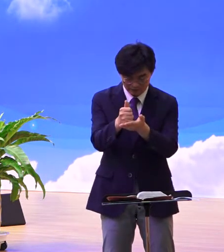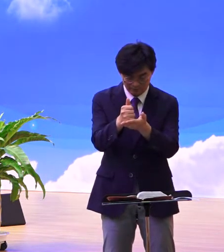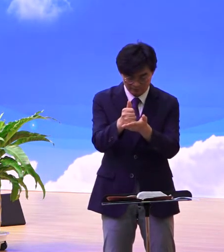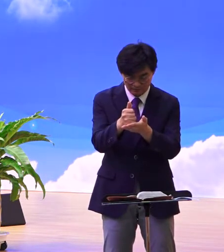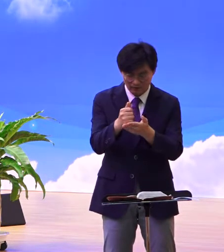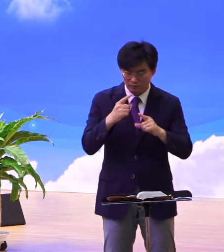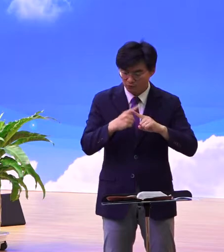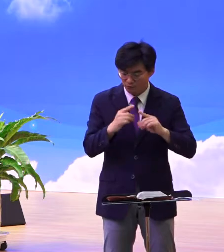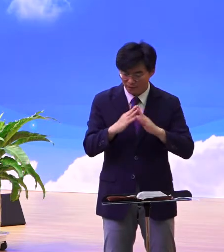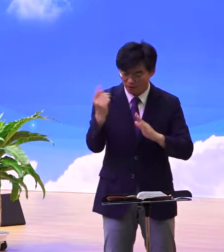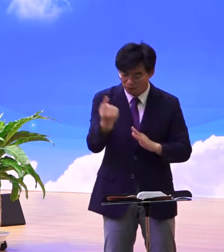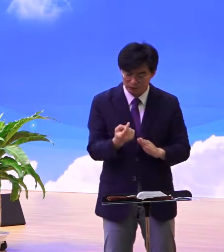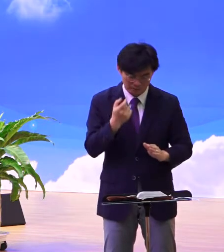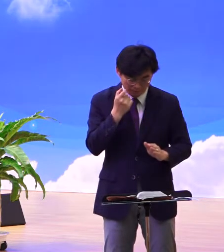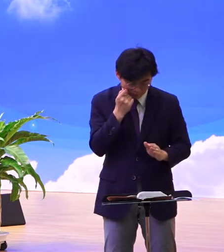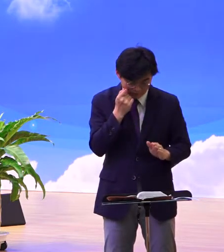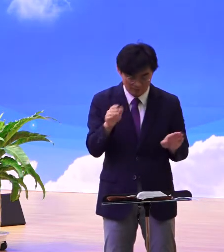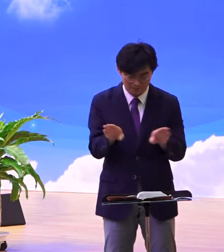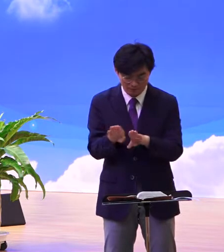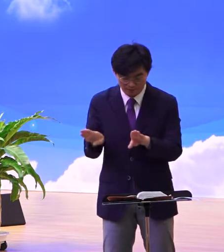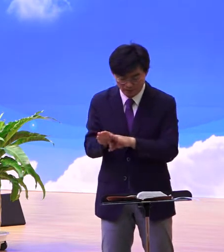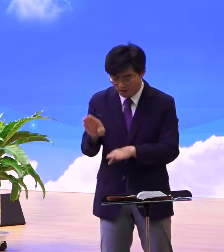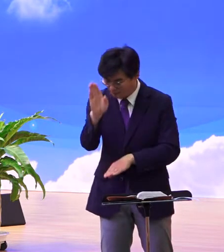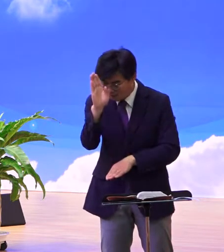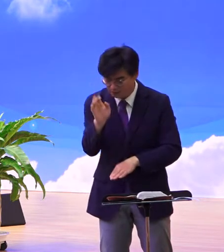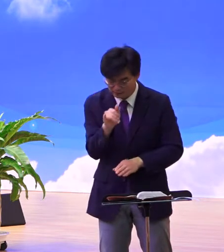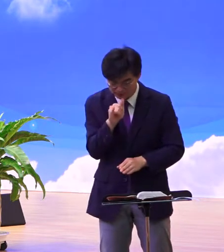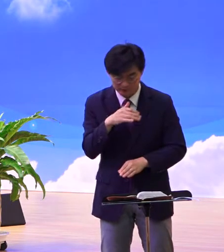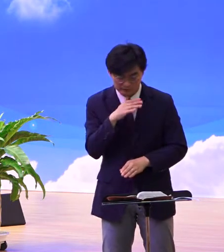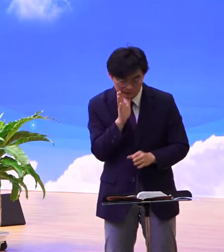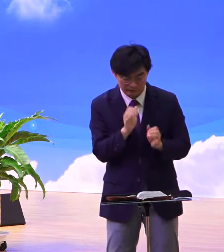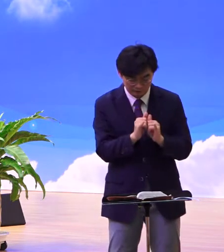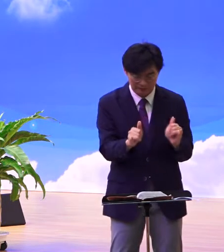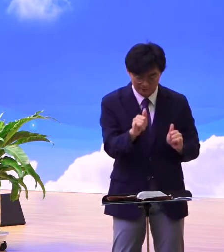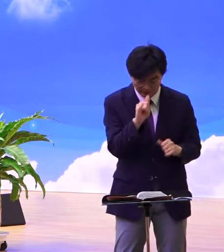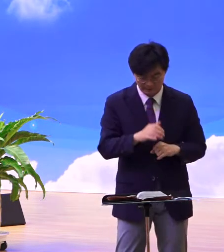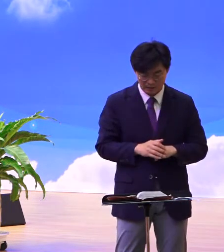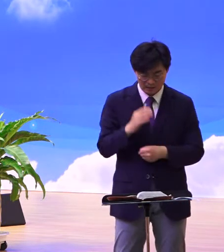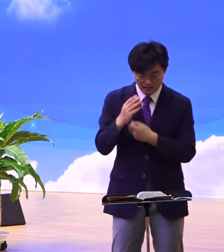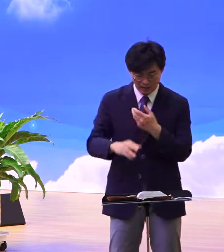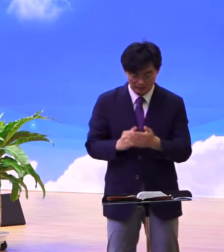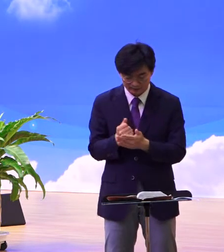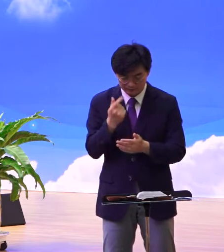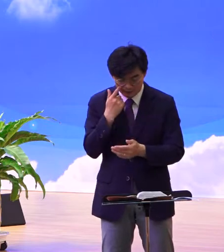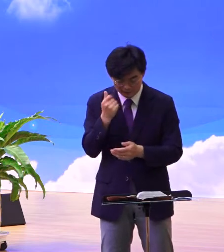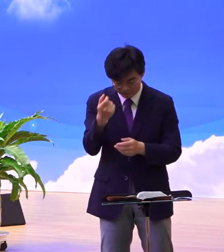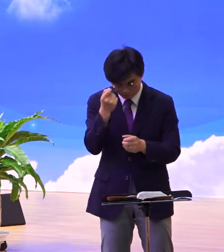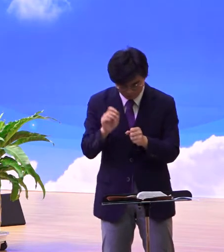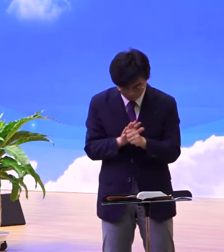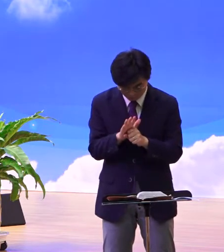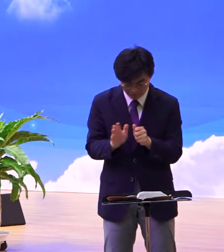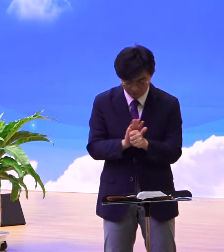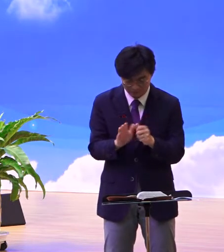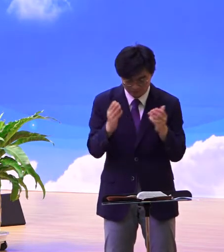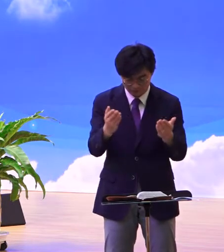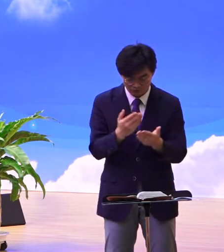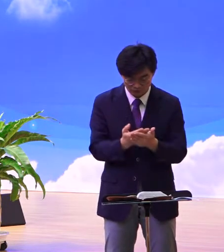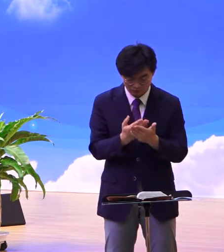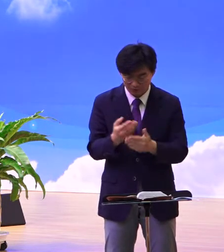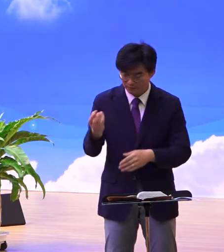못한 몸이 연약하신 많은 분들, 또한 어르신분들이 계십니다. 아버지 하나님께서 긍휼히 여겨주시고 하나님의